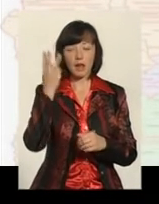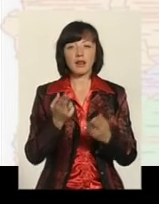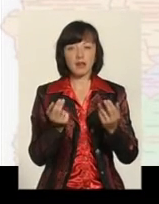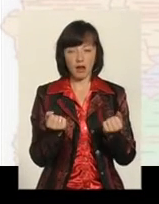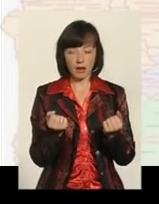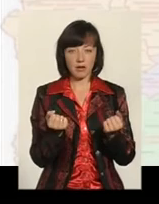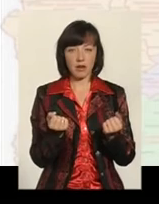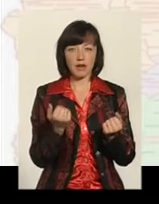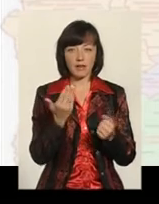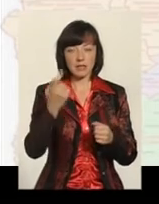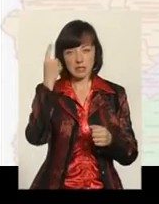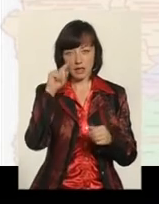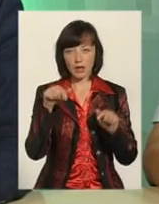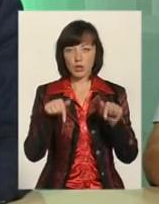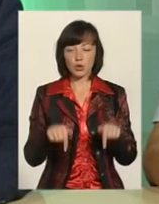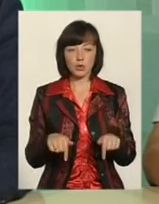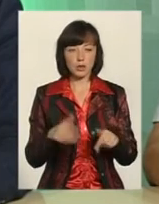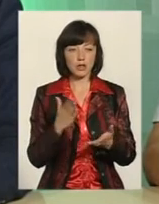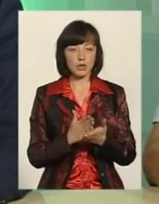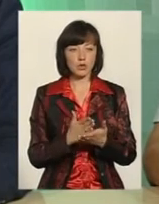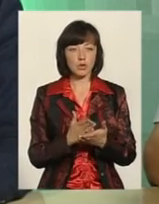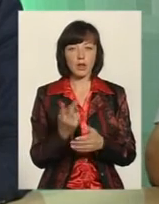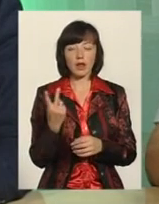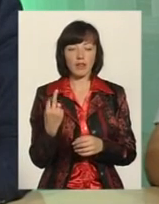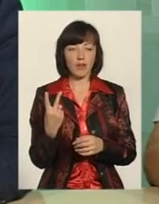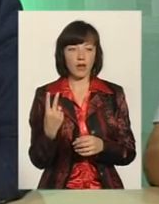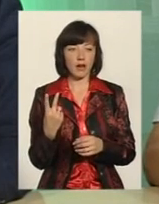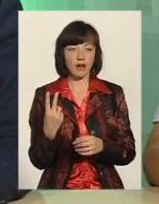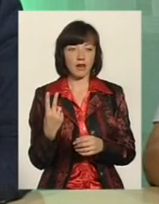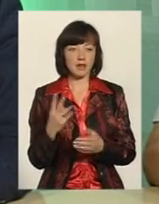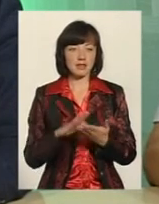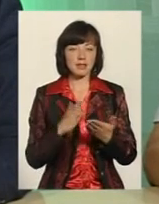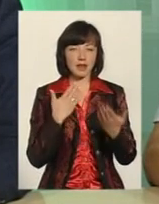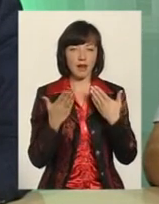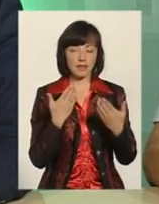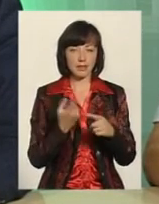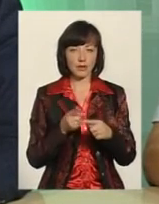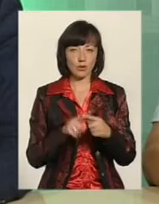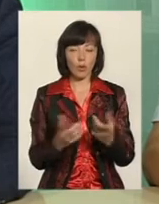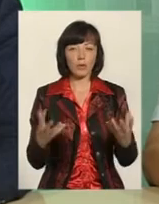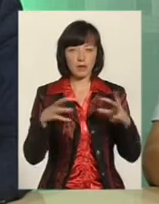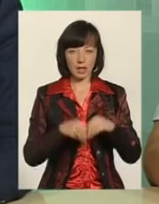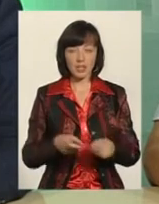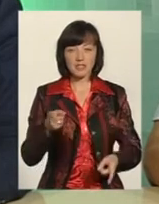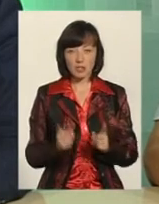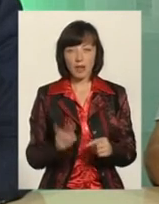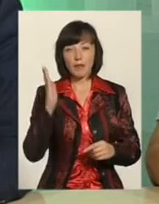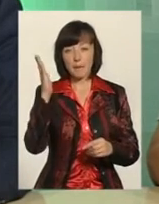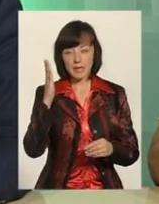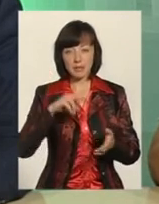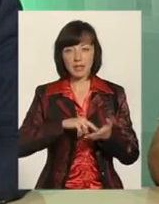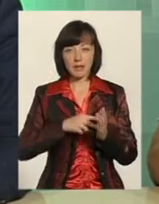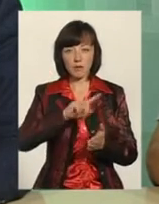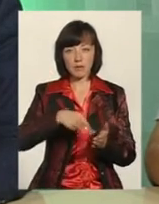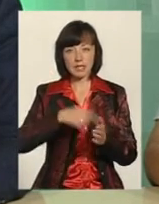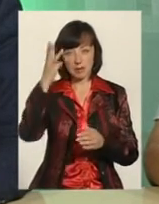Ну, ви знаєте, тут існує таке двояке ставлення до цього, до об'єднання. Звичайно, на перспективу міста Хмельницький